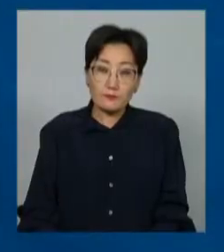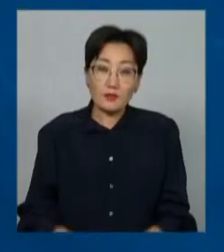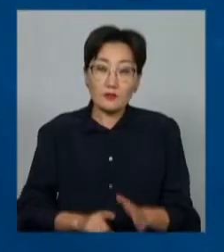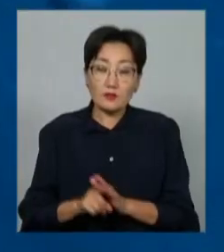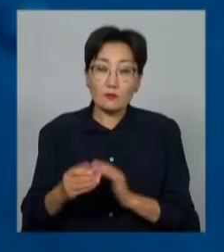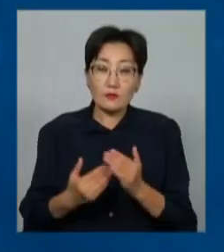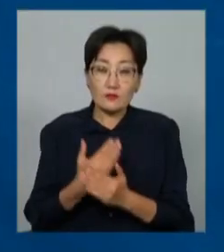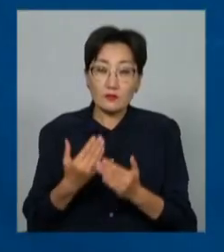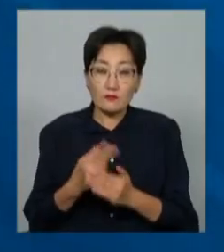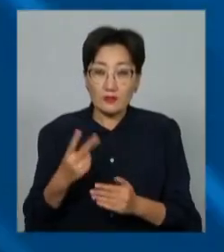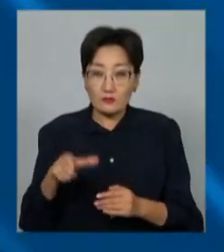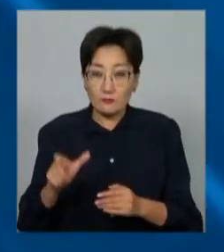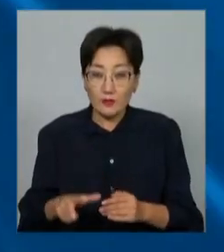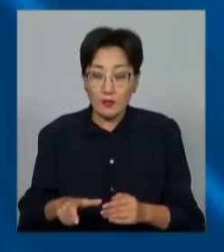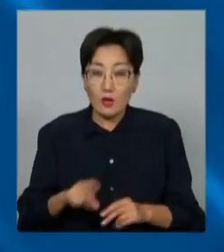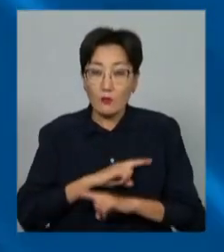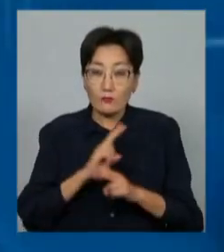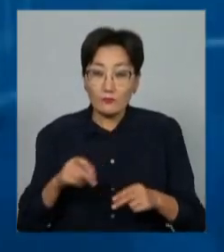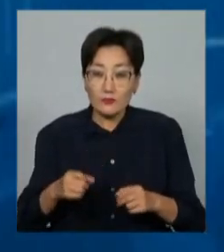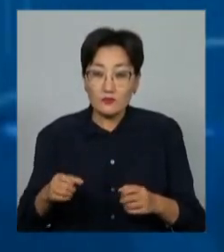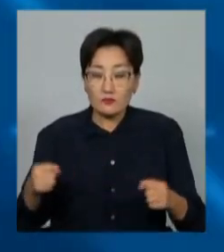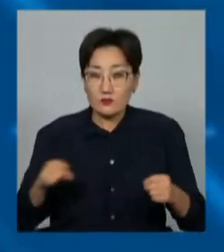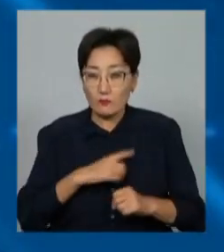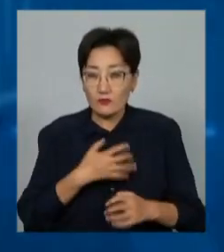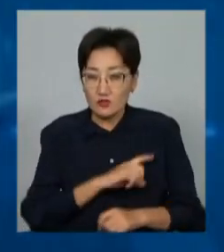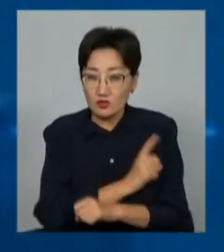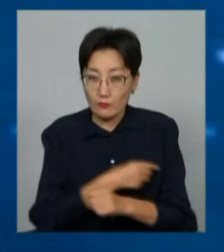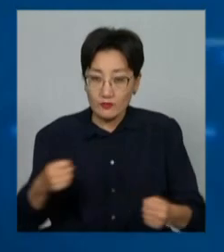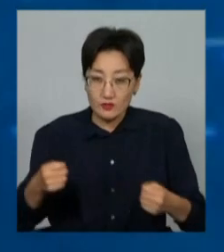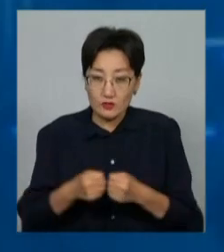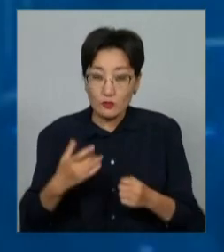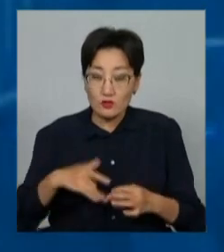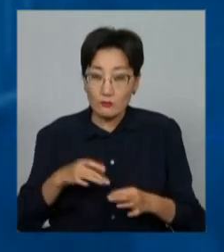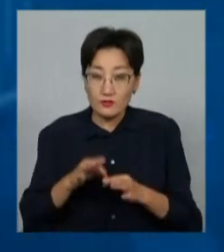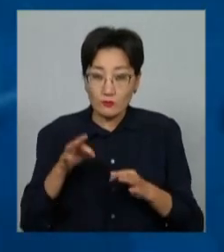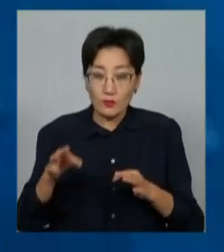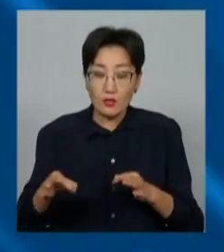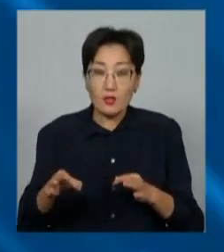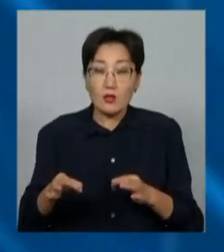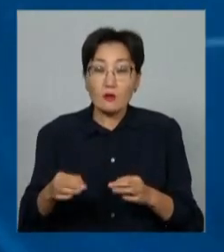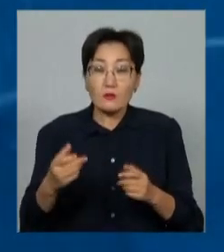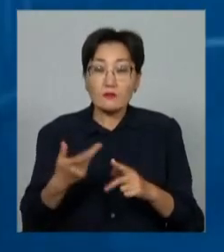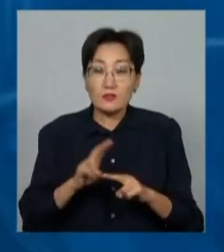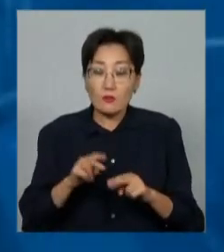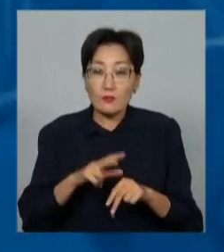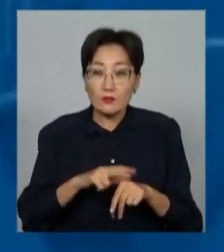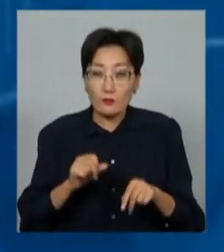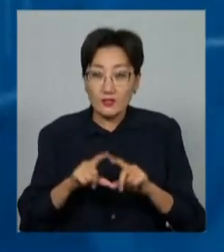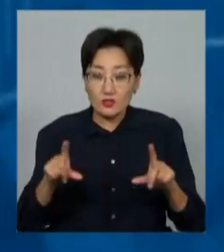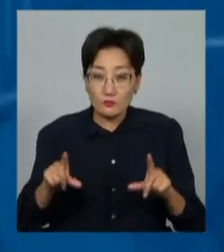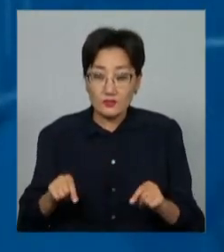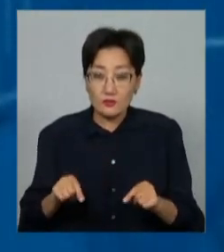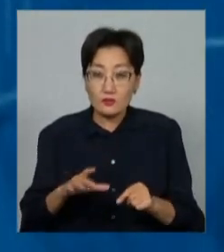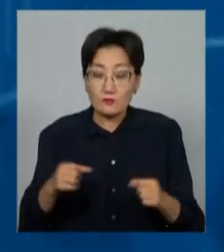Начинаем выпуск. Два человека погибли в жутком дорожно-транспортном происшествии в Жамбылской области. По данным регионального департамента